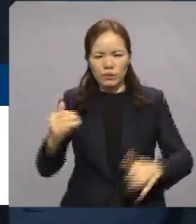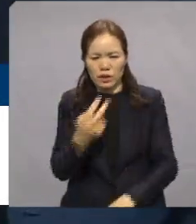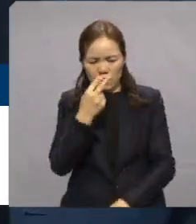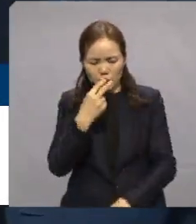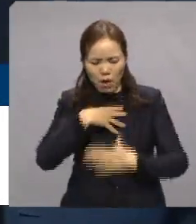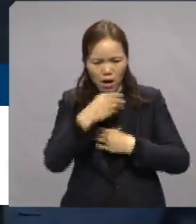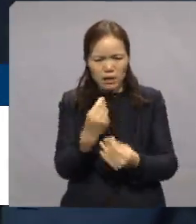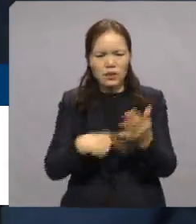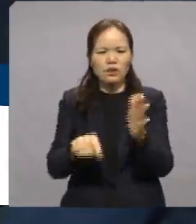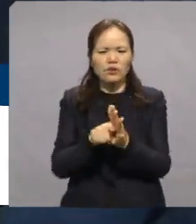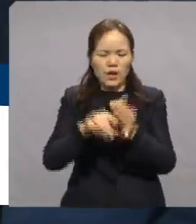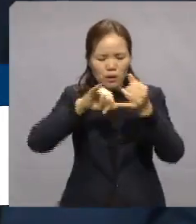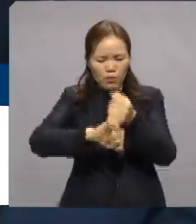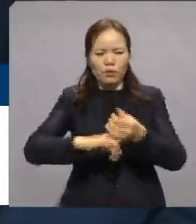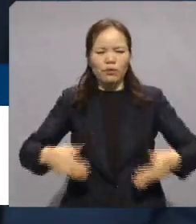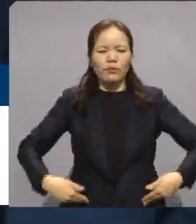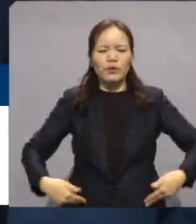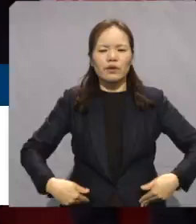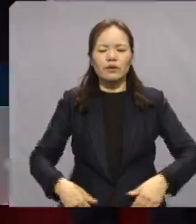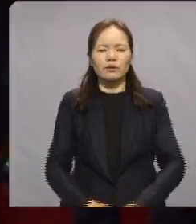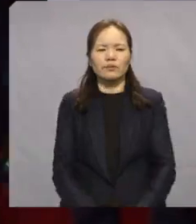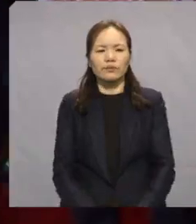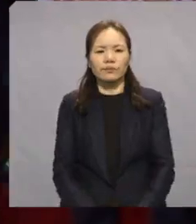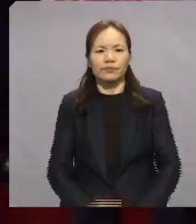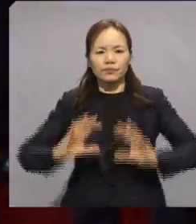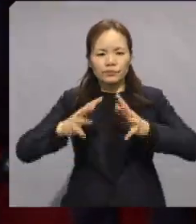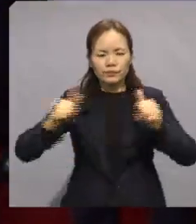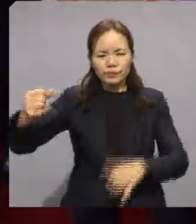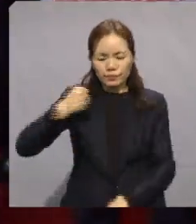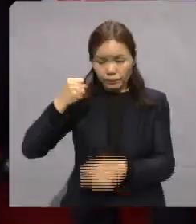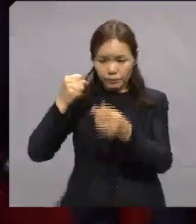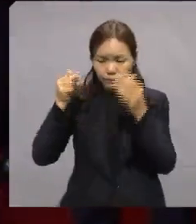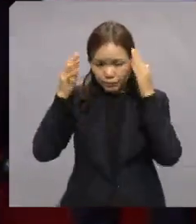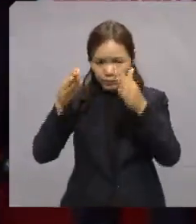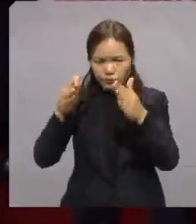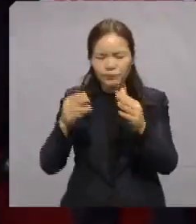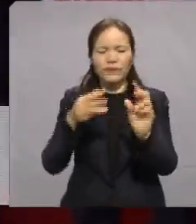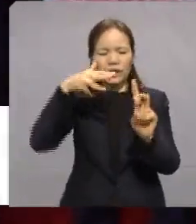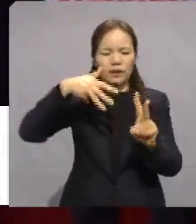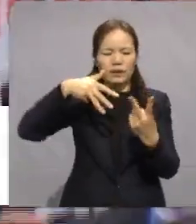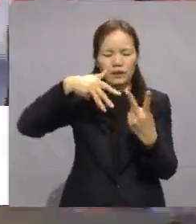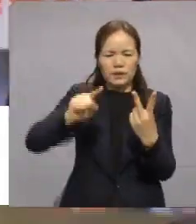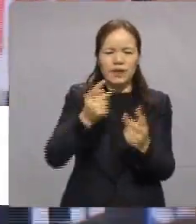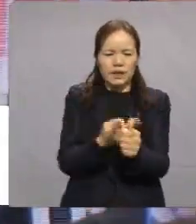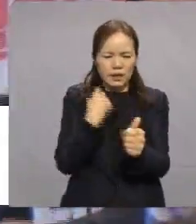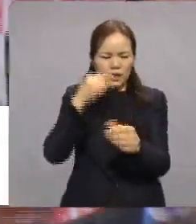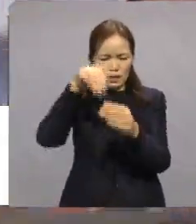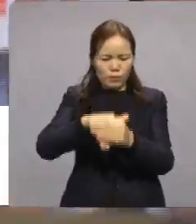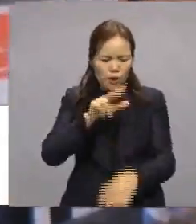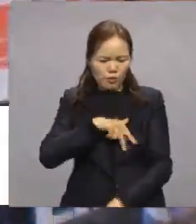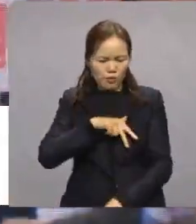국민의 생명 안전을 위해서 반드시 필요하다는 것 국민의 힘을 향해 2차 탄핵 투표를 의원 자유를